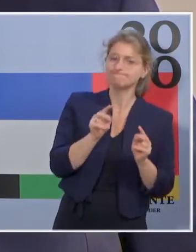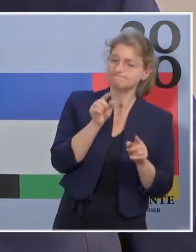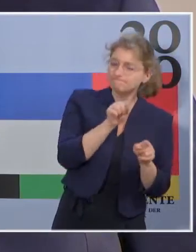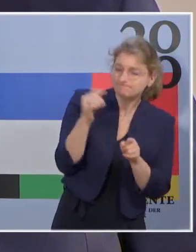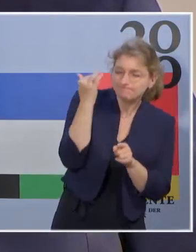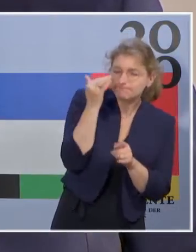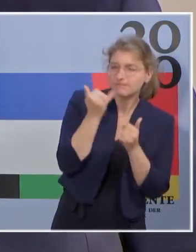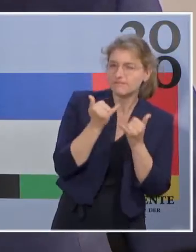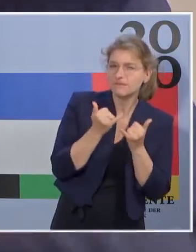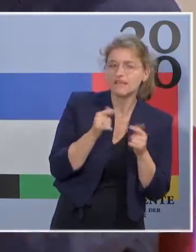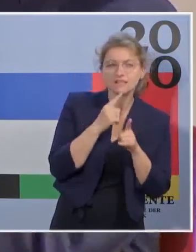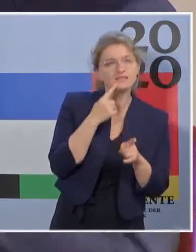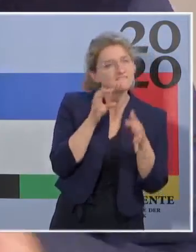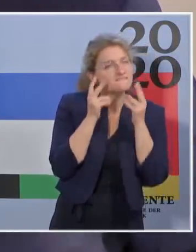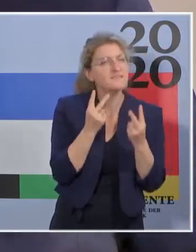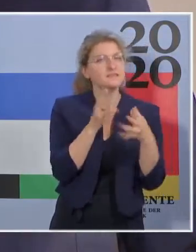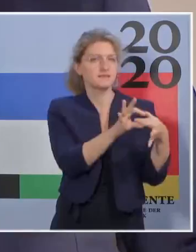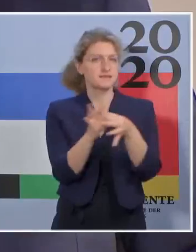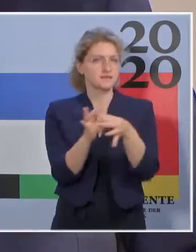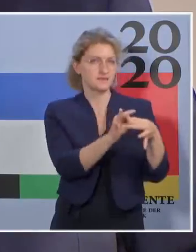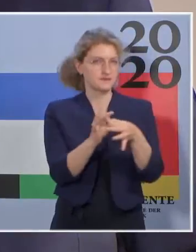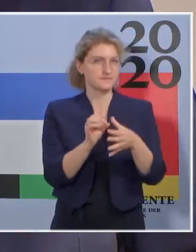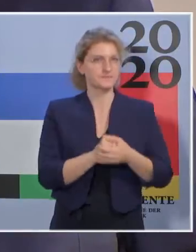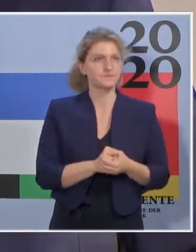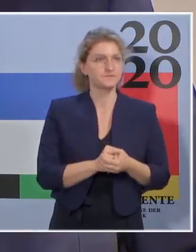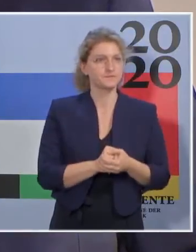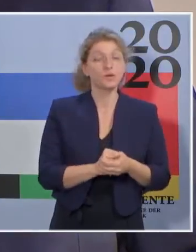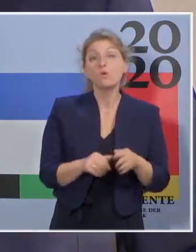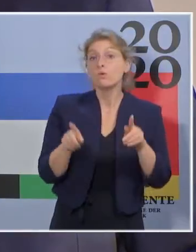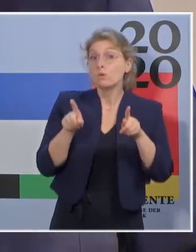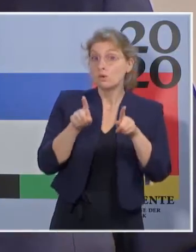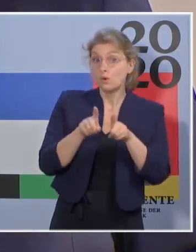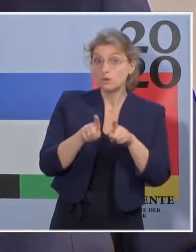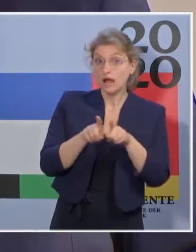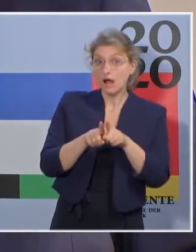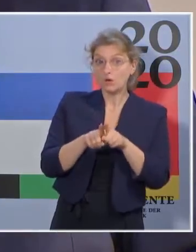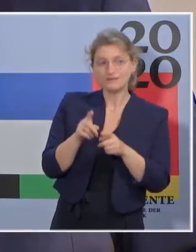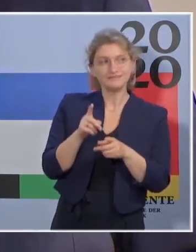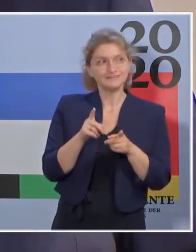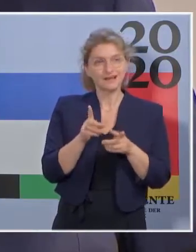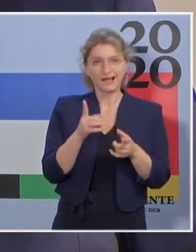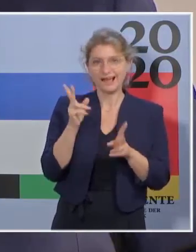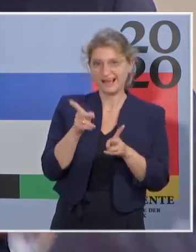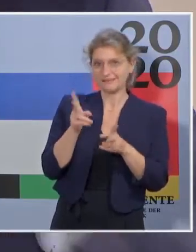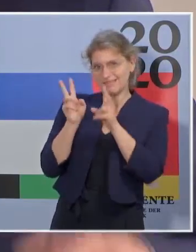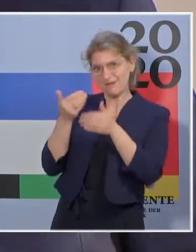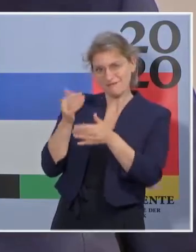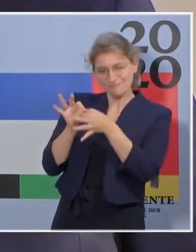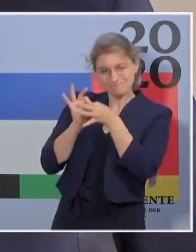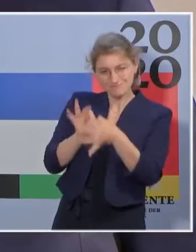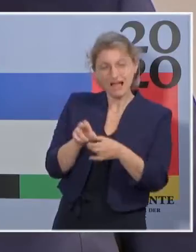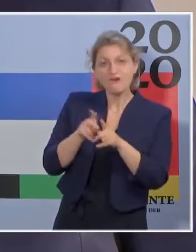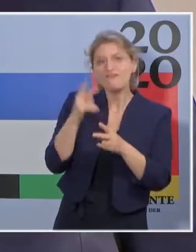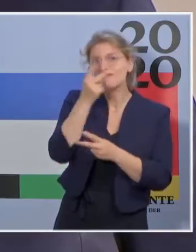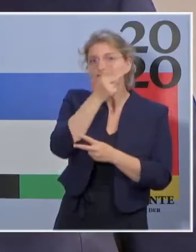hat. Und hier kann ich dafür anknüpfen, er war auch in der Volksbildung tätig. Vor allem in seinen